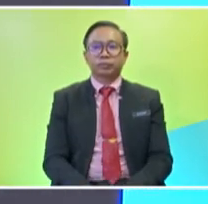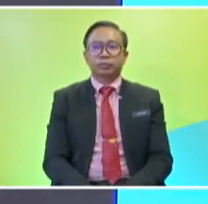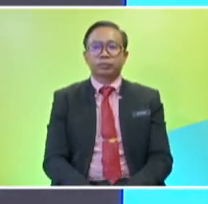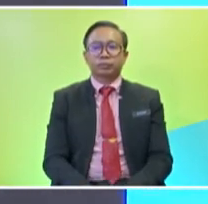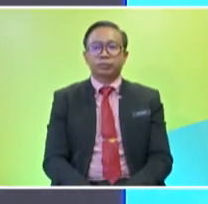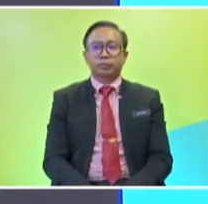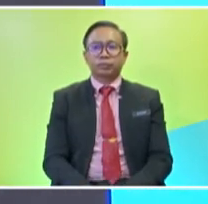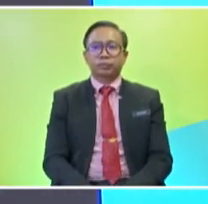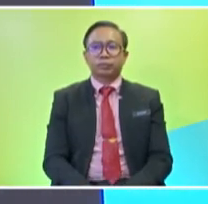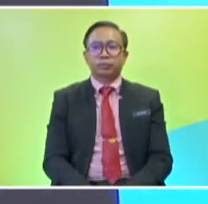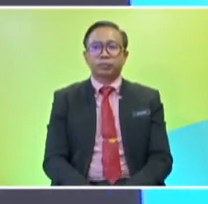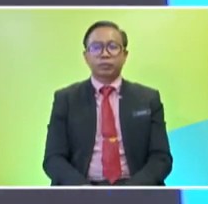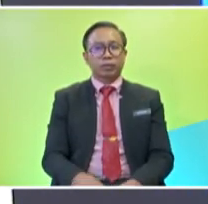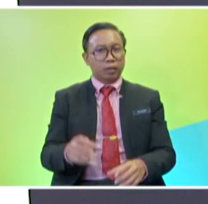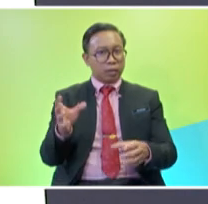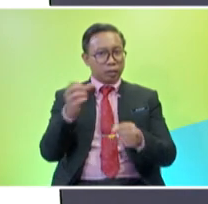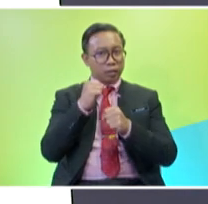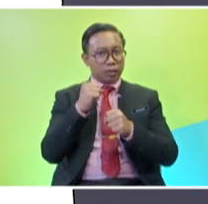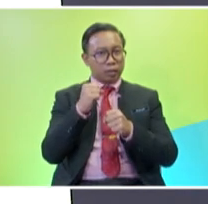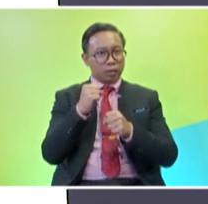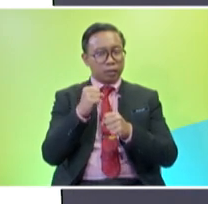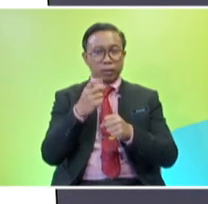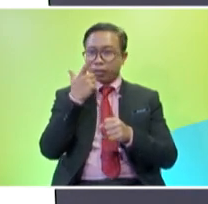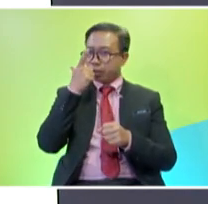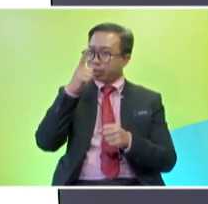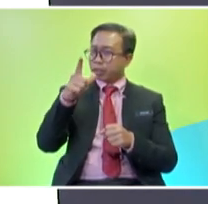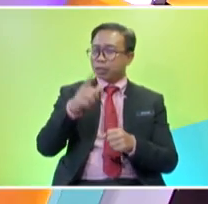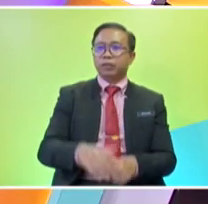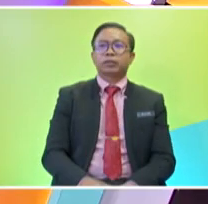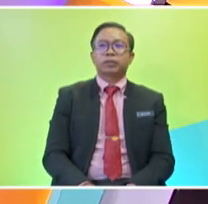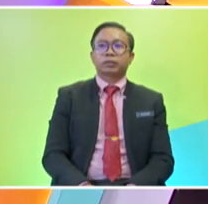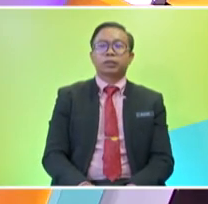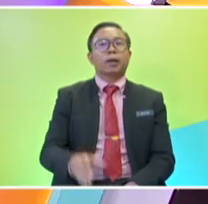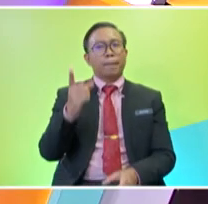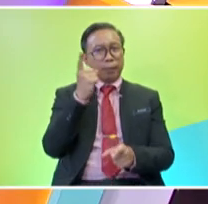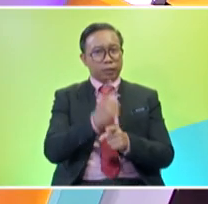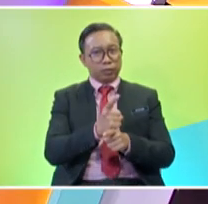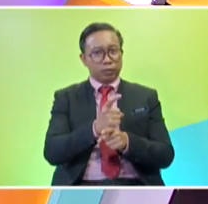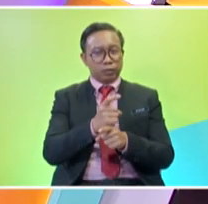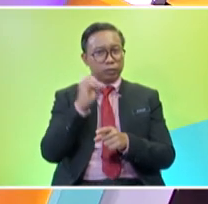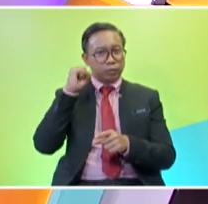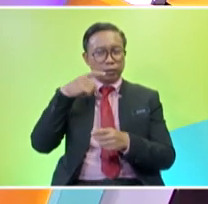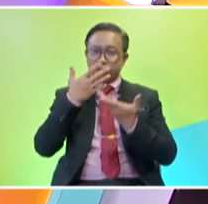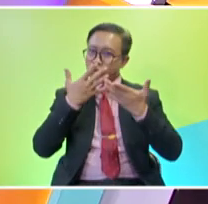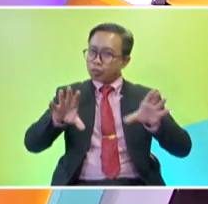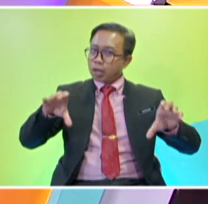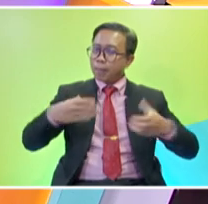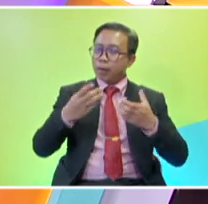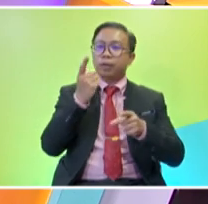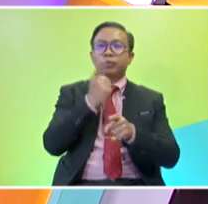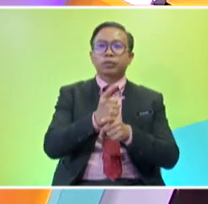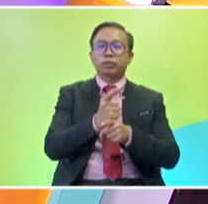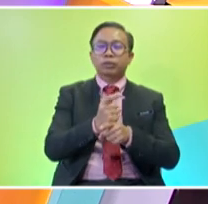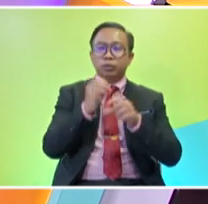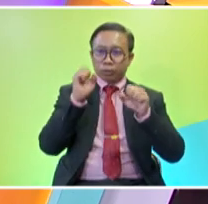dan daripada keputusan apa yang kita lihat Oke Betul Safika dah buat positio yang betul dan